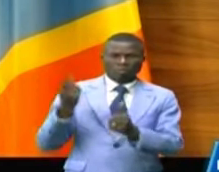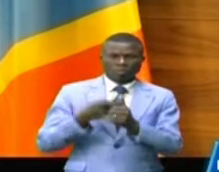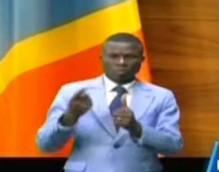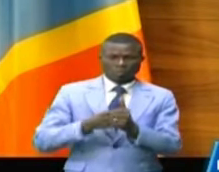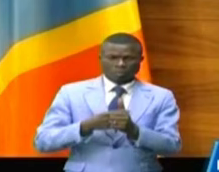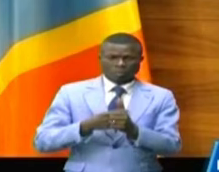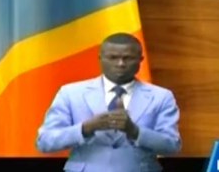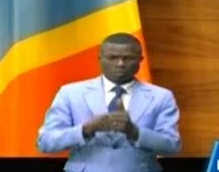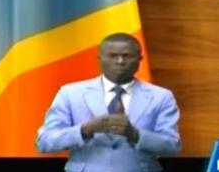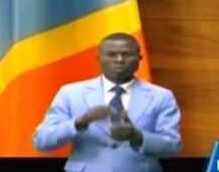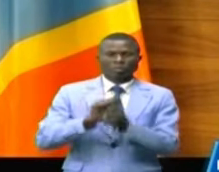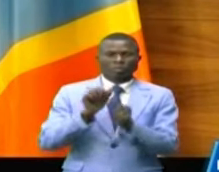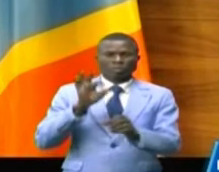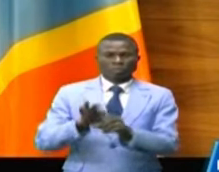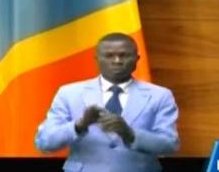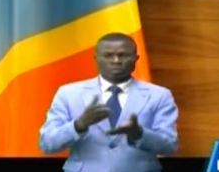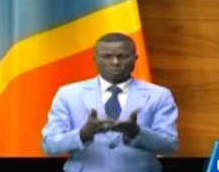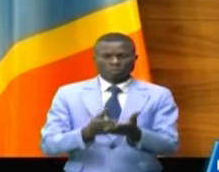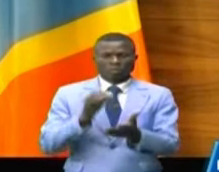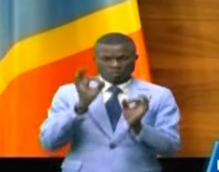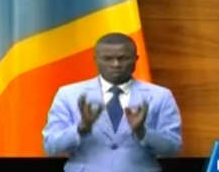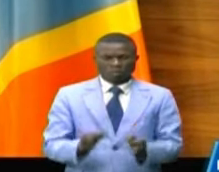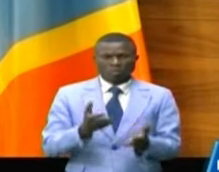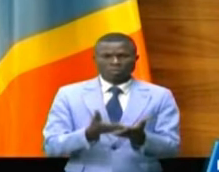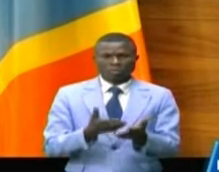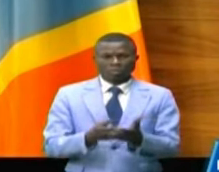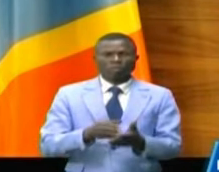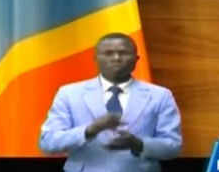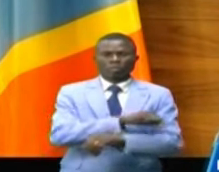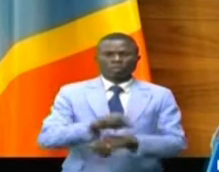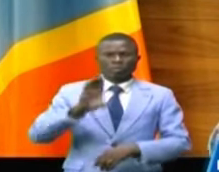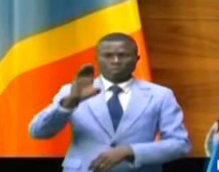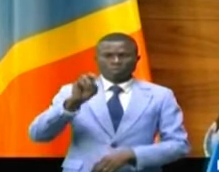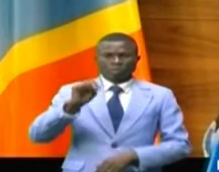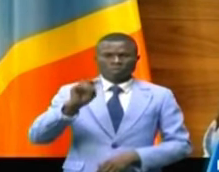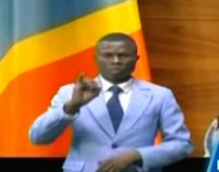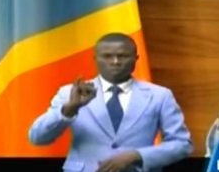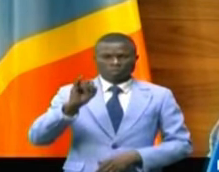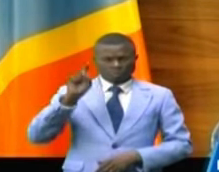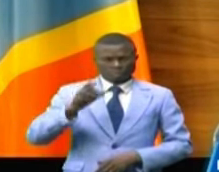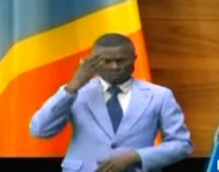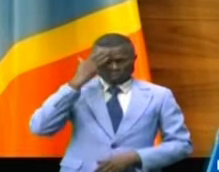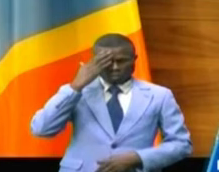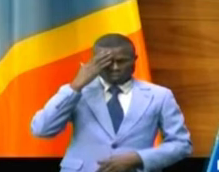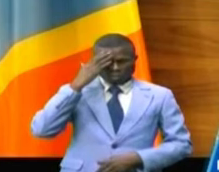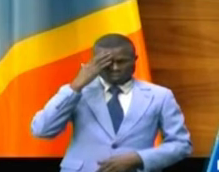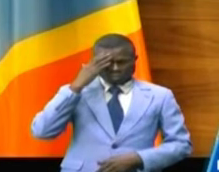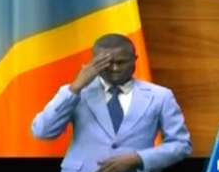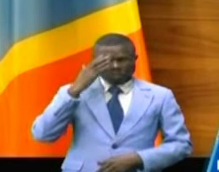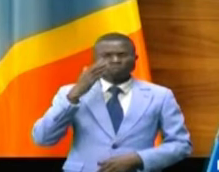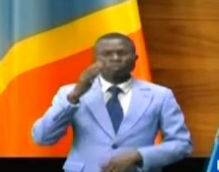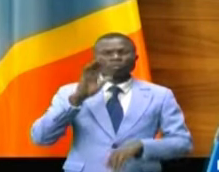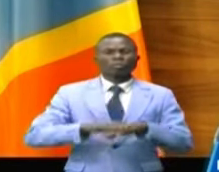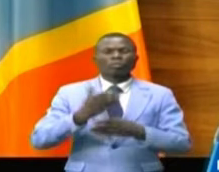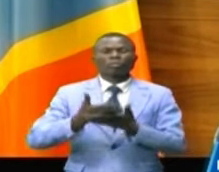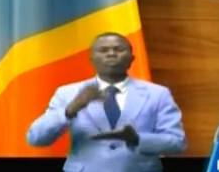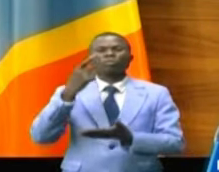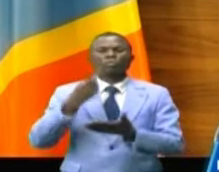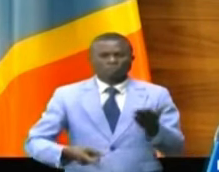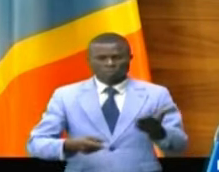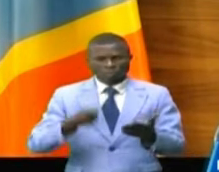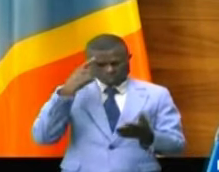de gouverner les élections, et dans ce cas, il s'agit de la CENI, et nous voulons savoir à quelle enseigne est-ce qu'ils sont prêts